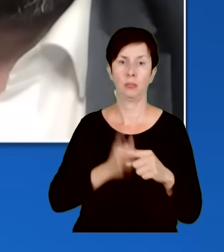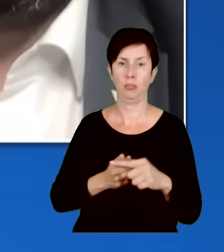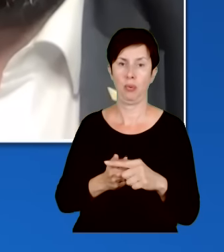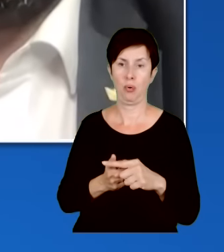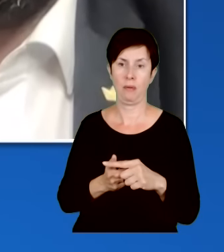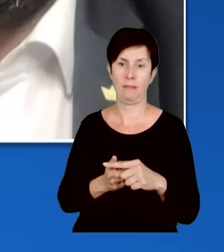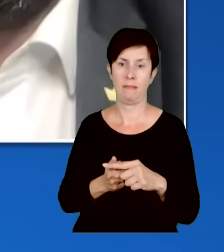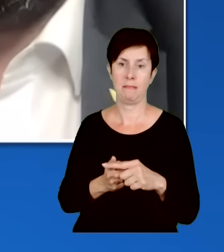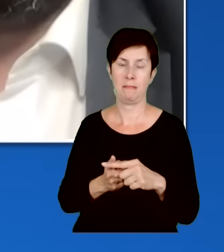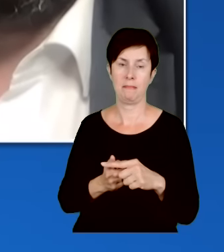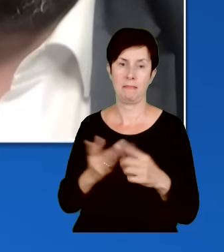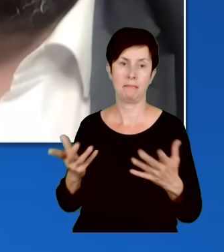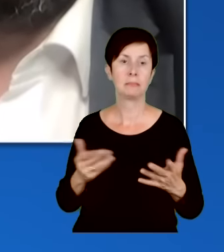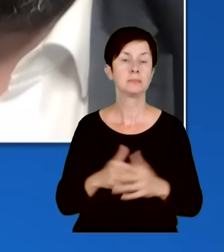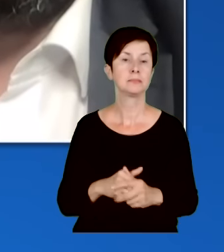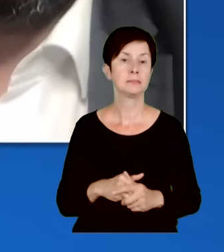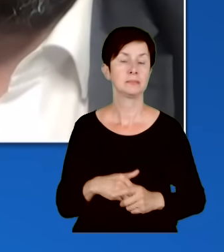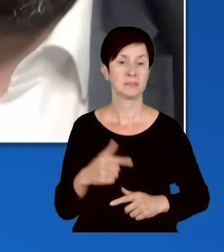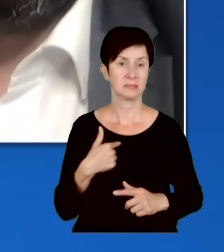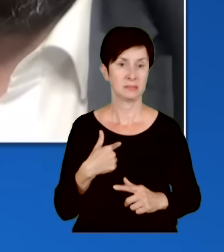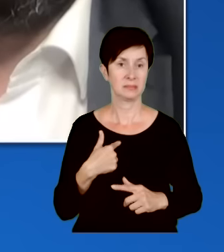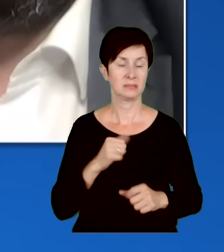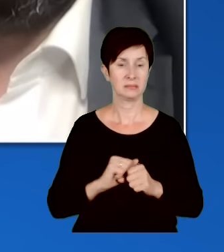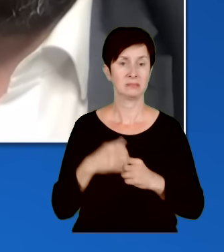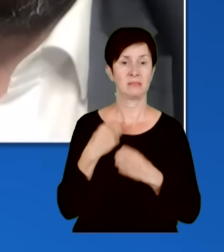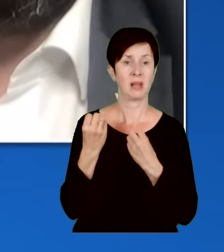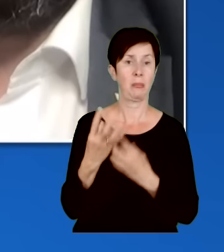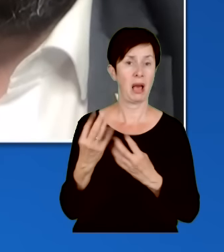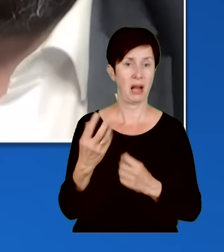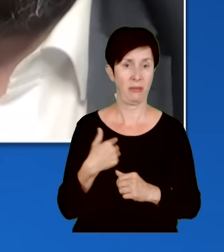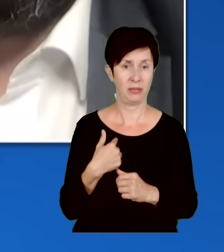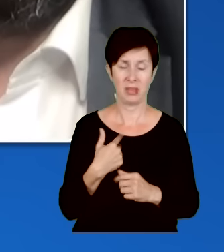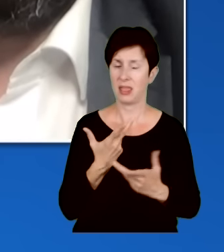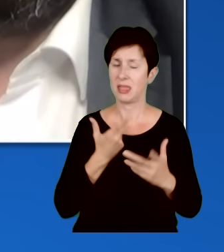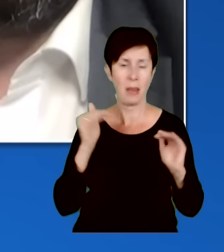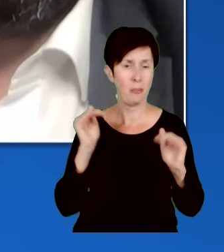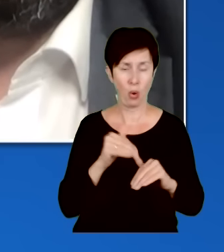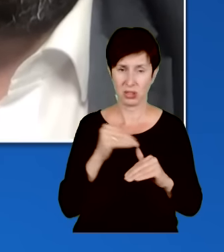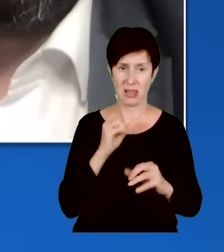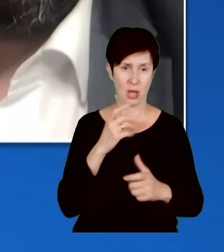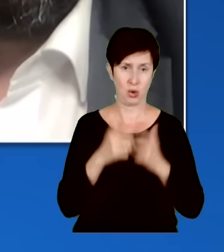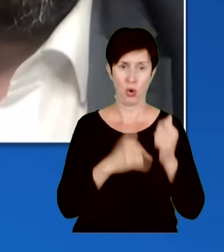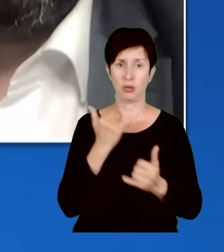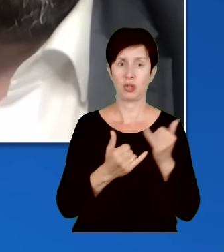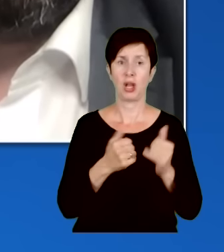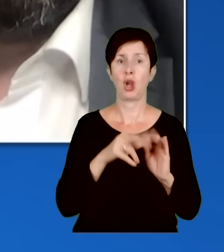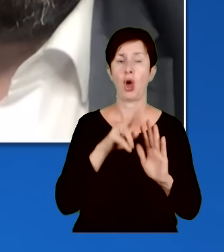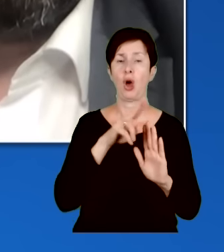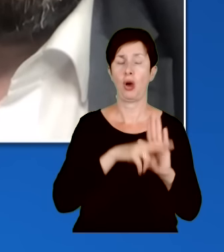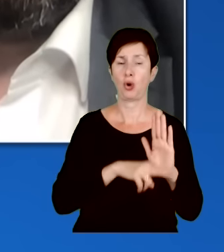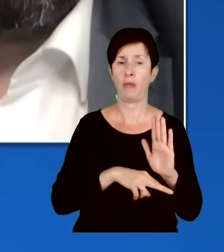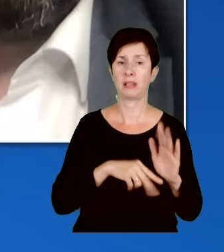europoseł jako prawnik chciałbym panu powiedzieć że nie ma takiej możliwości ponieważ zgodnie z Kodeksem postępowania